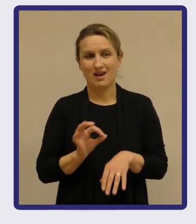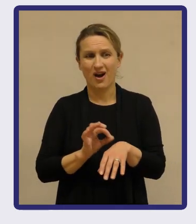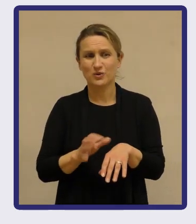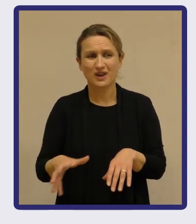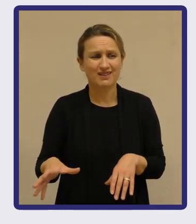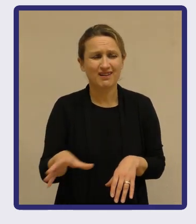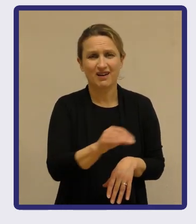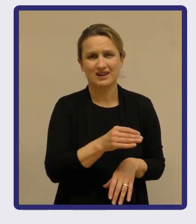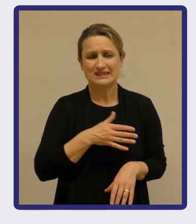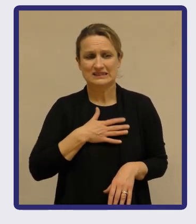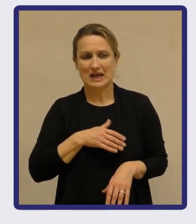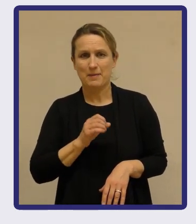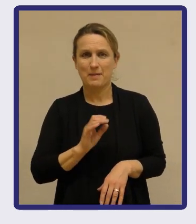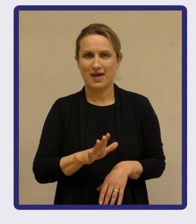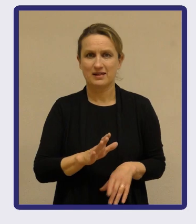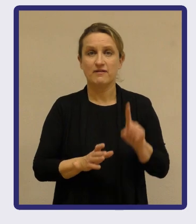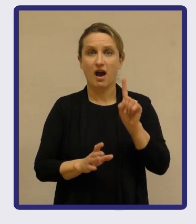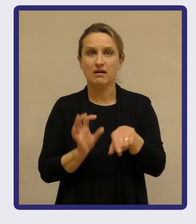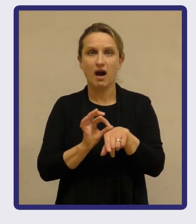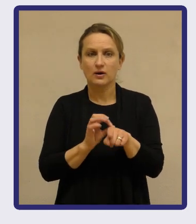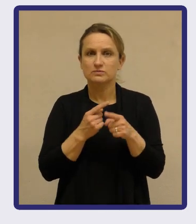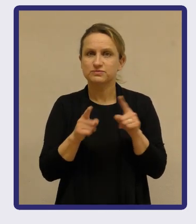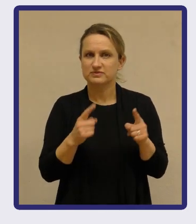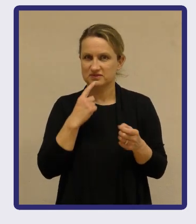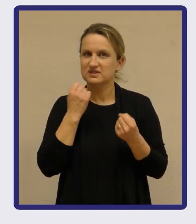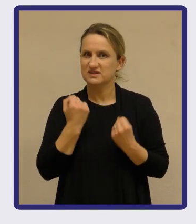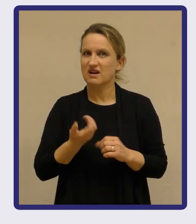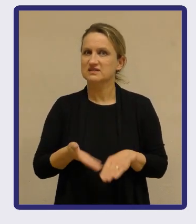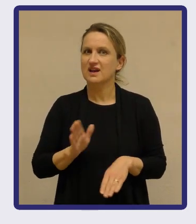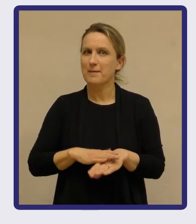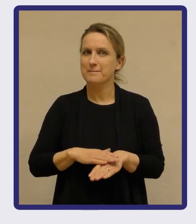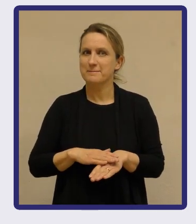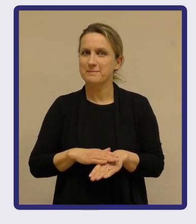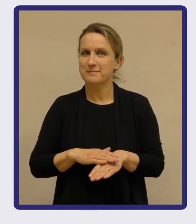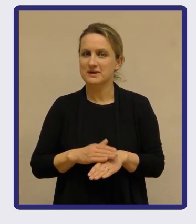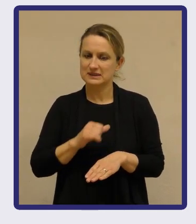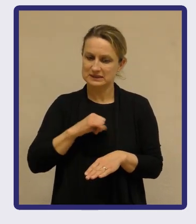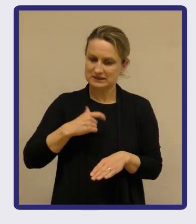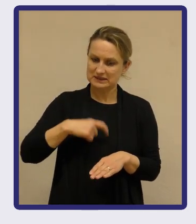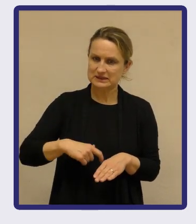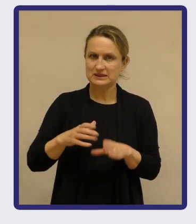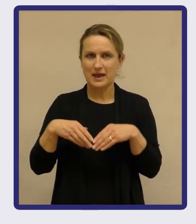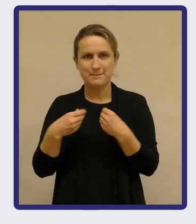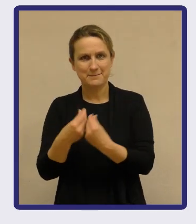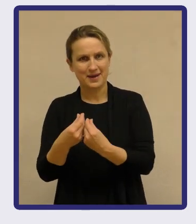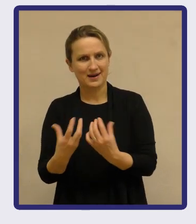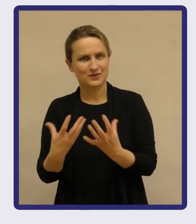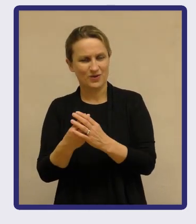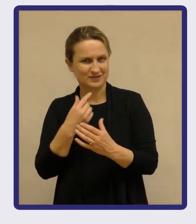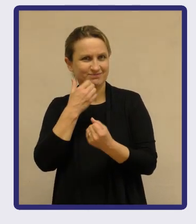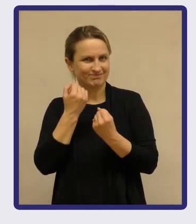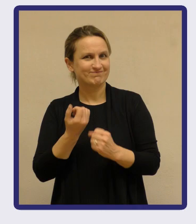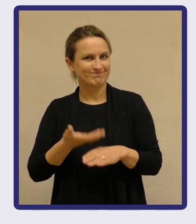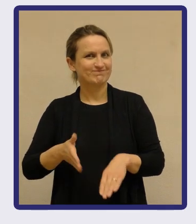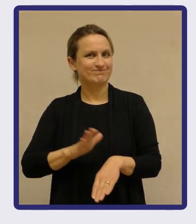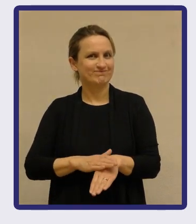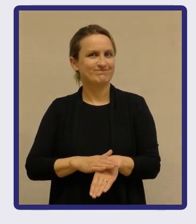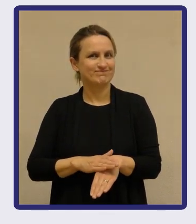Kõik haigused on ebameeldivad, aga haruldase haiguse põdemine on raske nii haigele endale kui pereliikmetele.